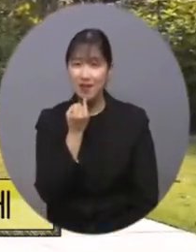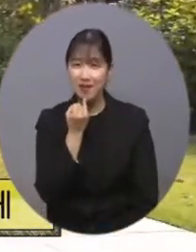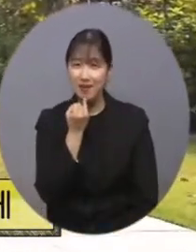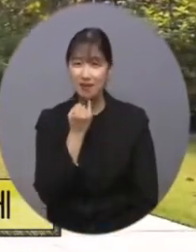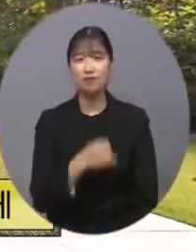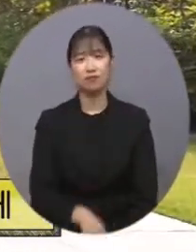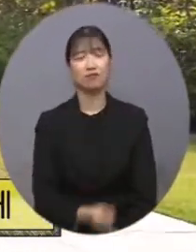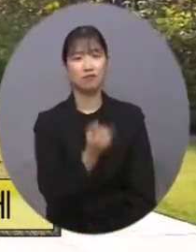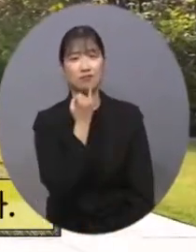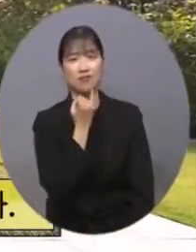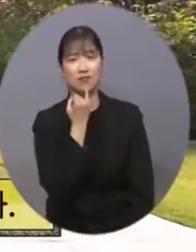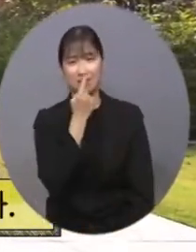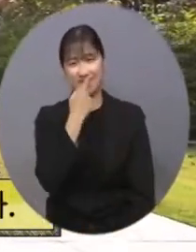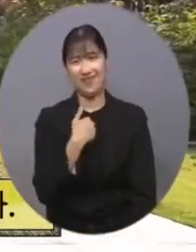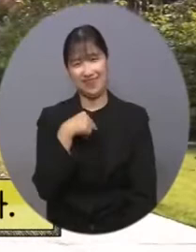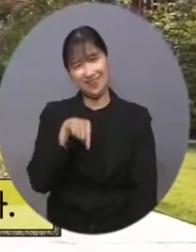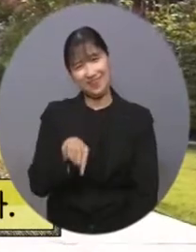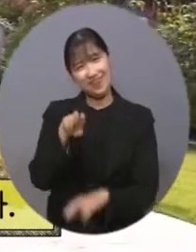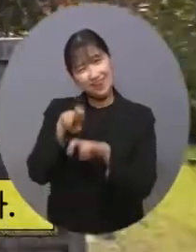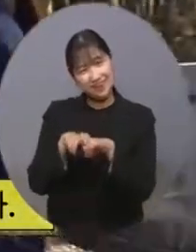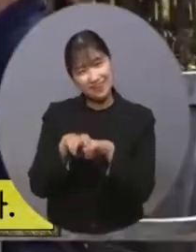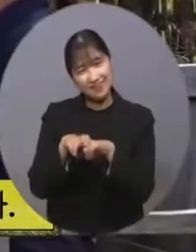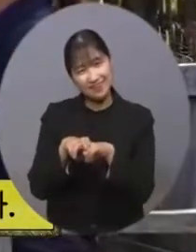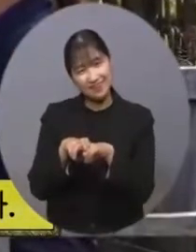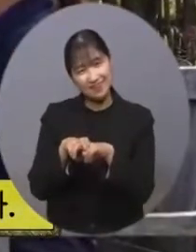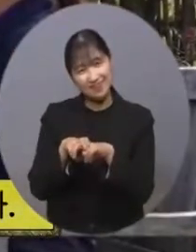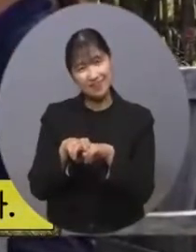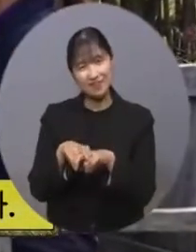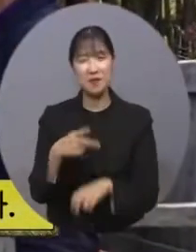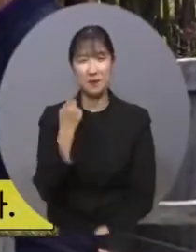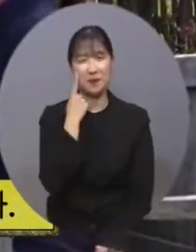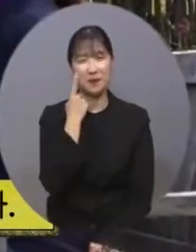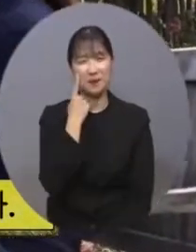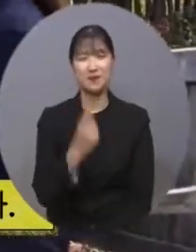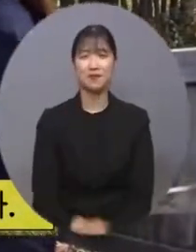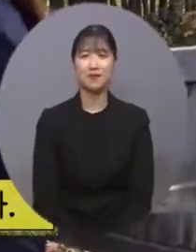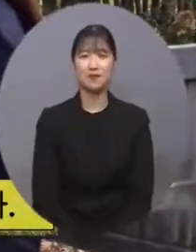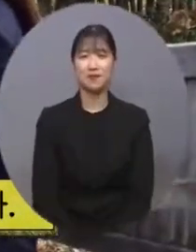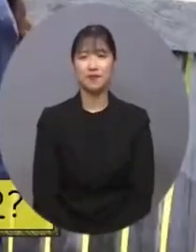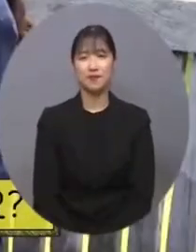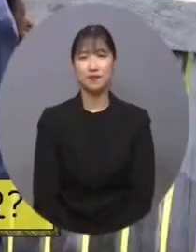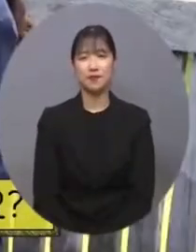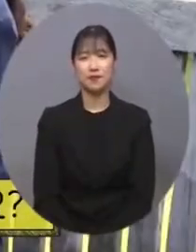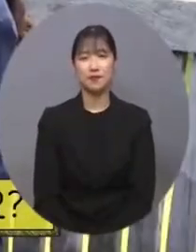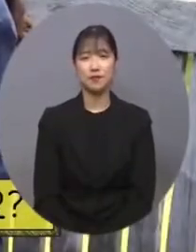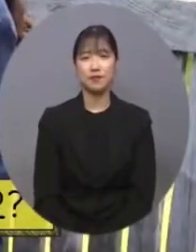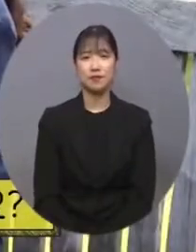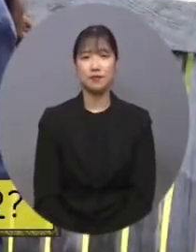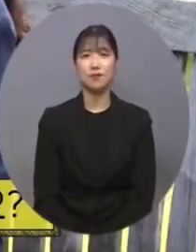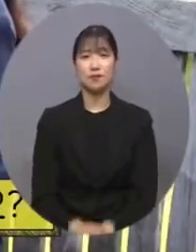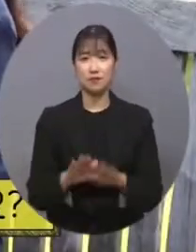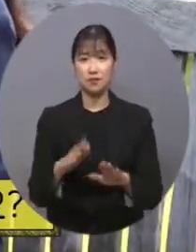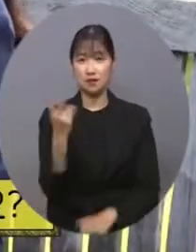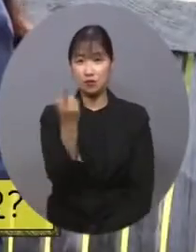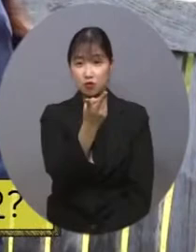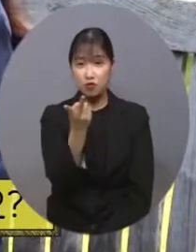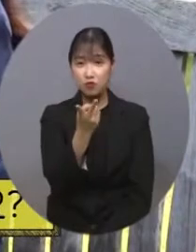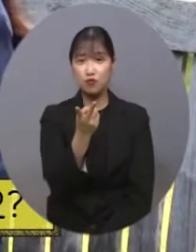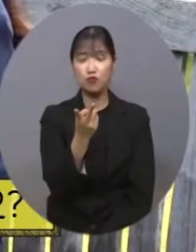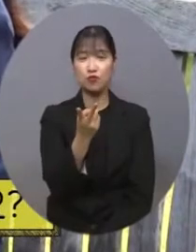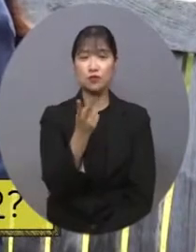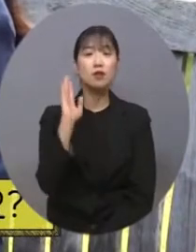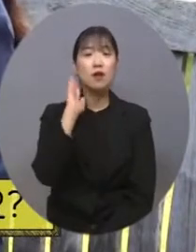네. 그럼 저도 이쪽에 앉아서 한번 같이 인터뷰를 진행해 보도록 하겠습니다. 그럼 지금 두